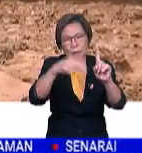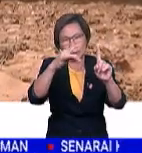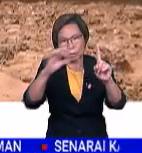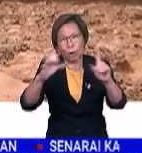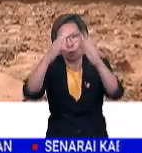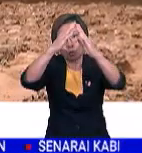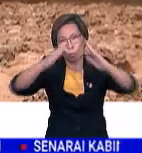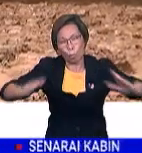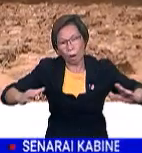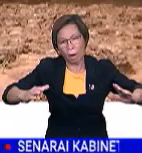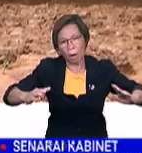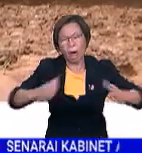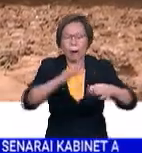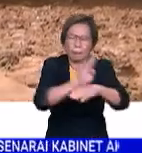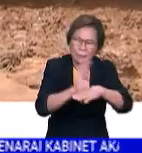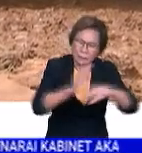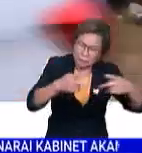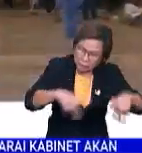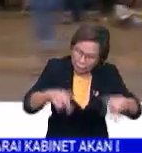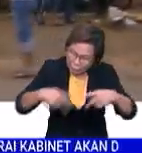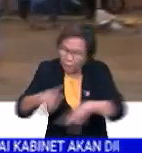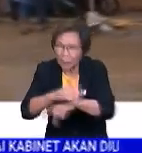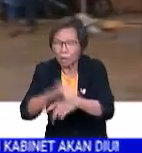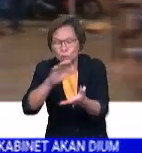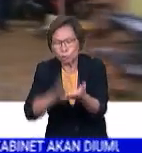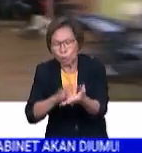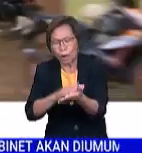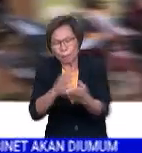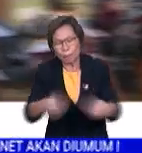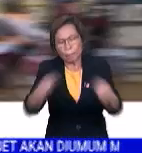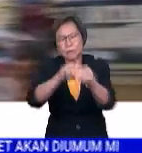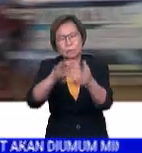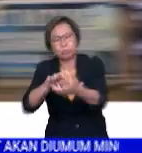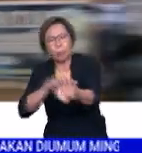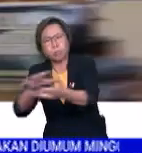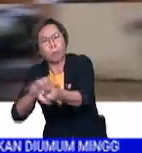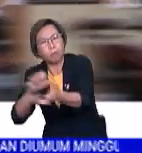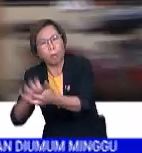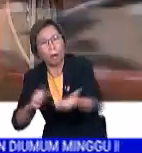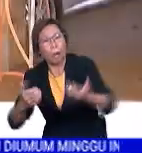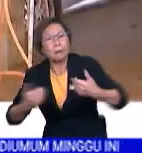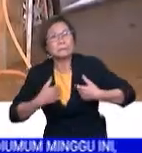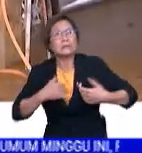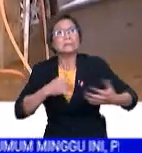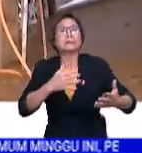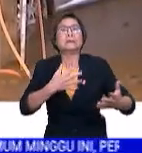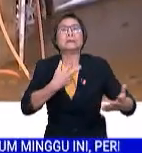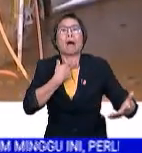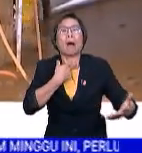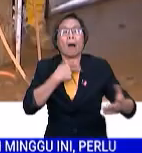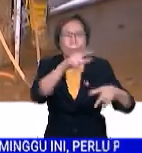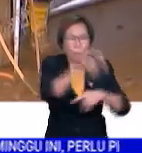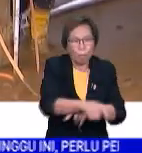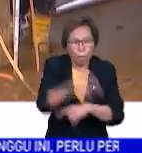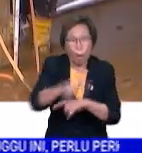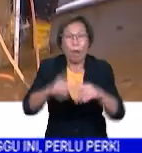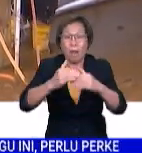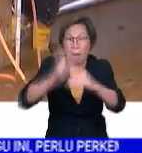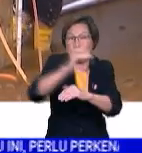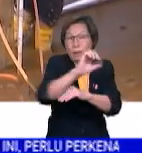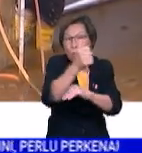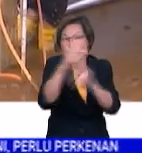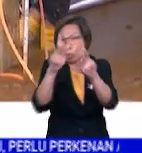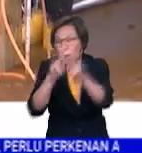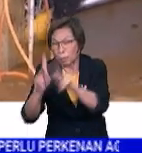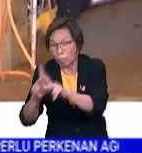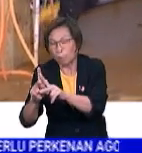1,800 buah rumah, premis perniagaan, sekolah dan masjid rosak. Yang terjejas penduduk di lebih 10 kampung